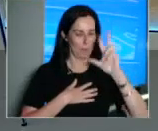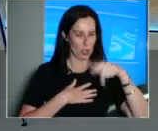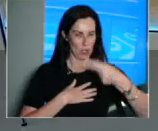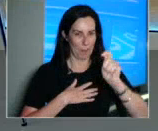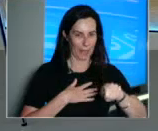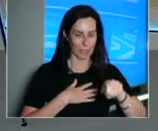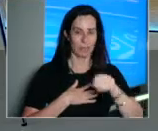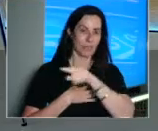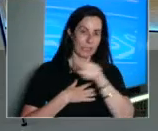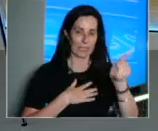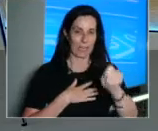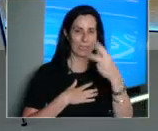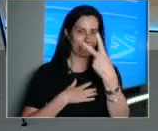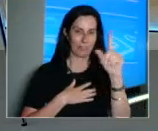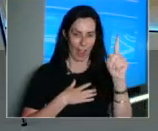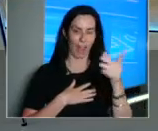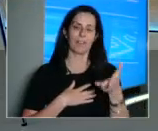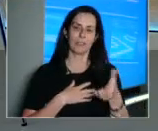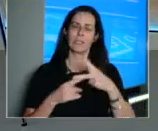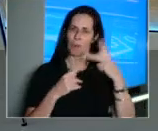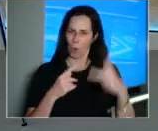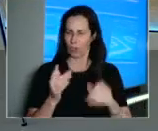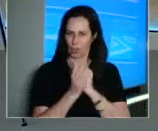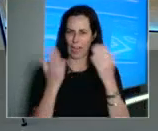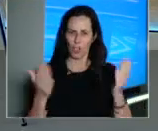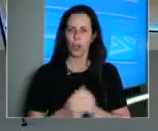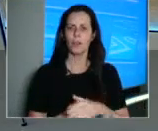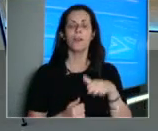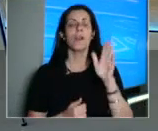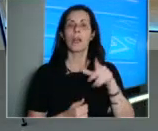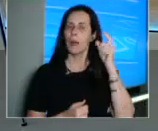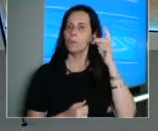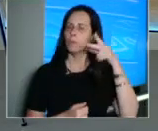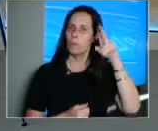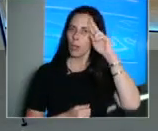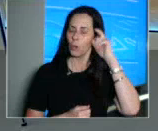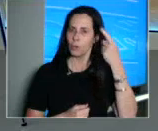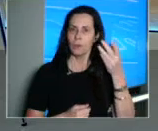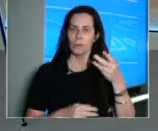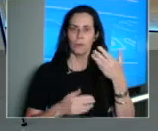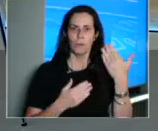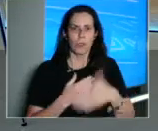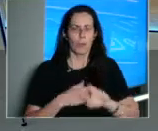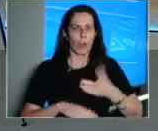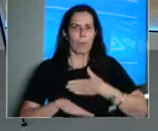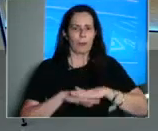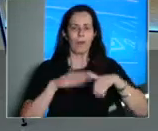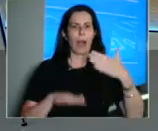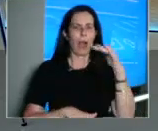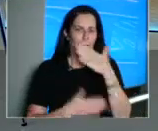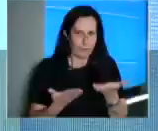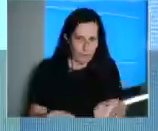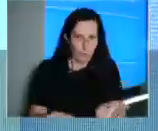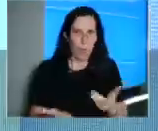שלישי, כך תראה הכנסת ה-21, זה פרויקט של ישראל היום, וגם דאגה בליכוד, בסוף נשאר בלי תיקים. אחרי החגים כבר כאן,